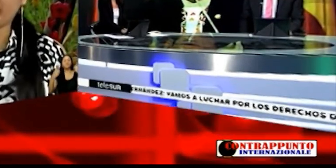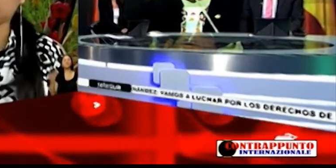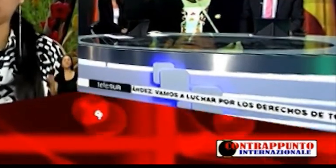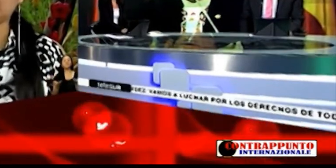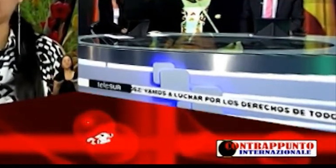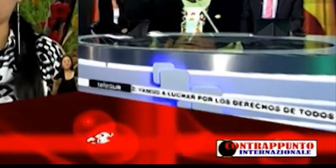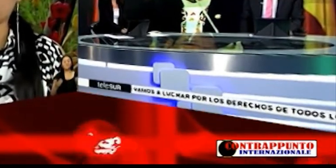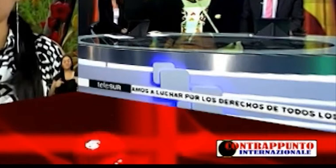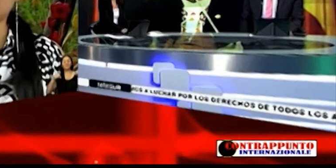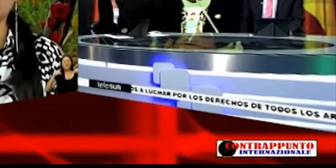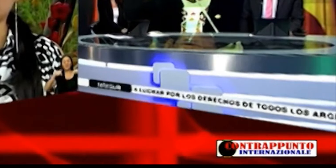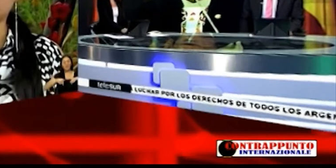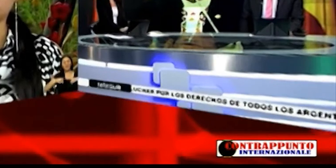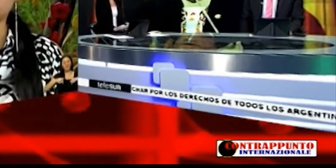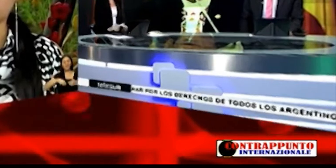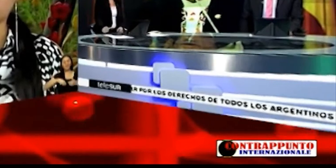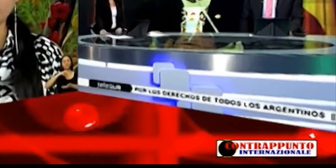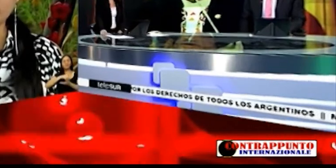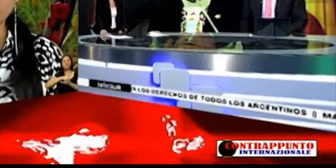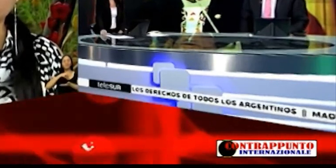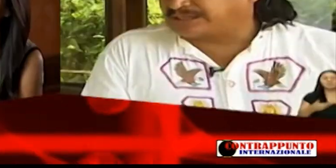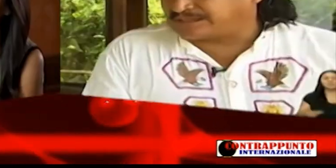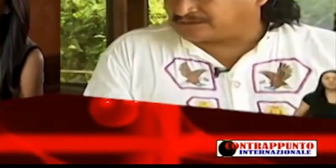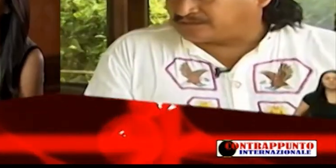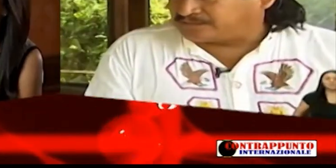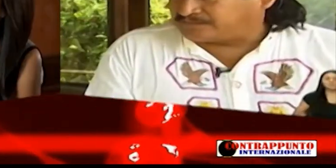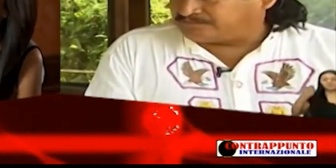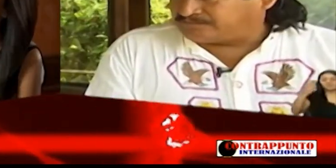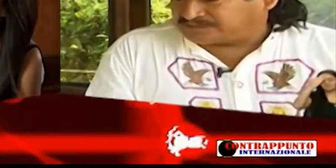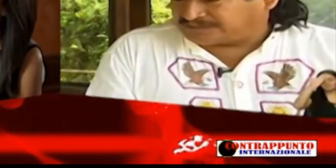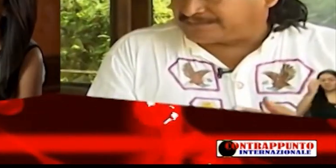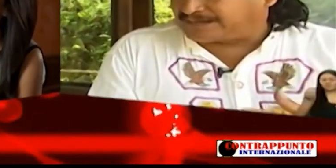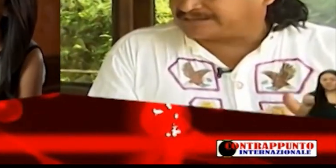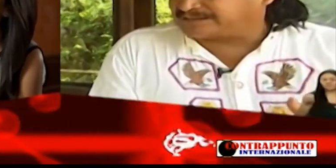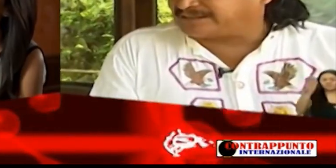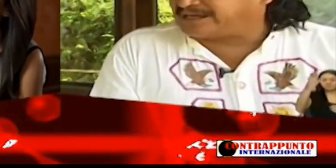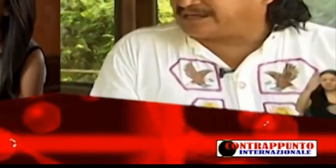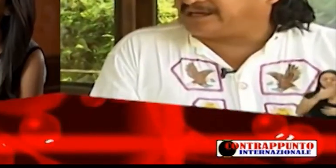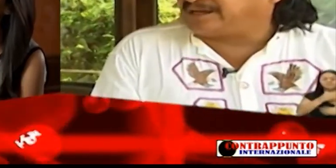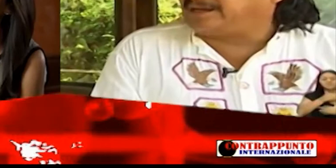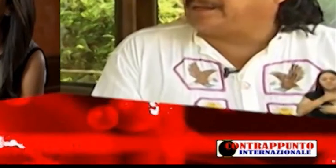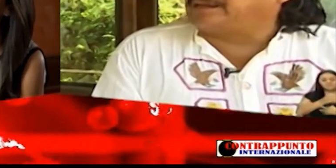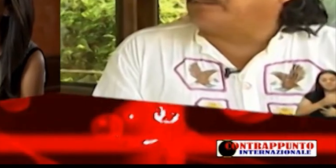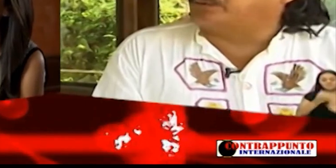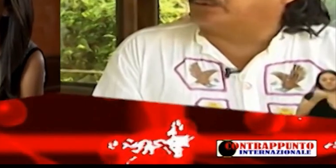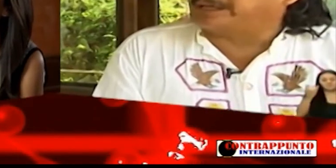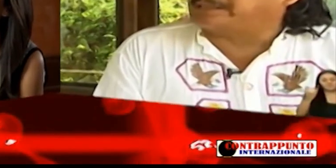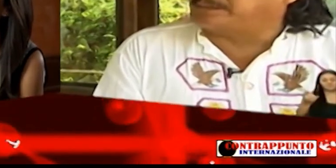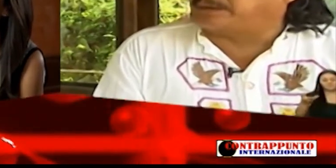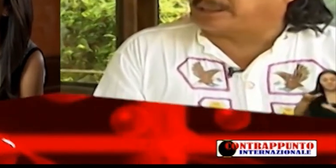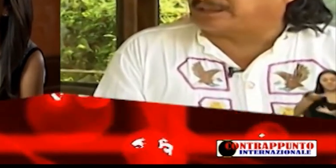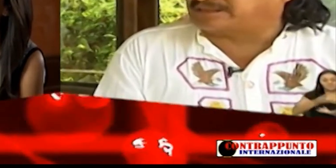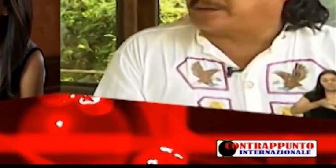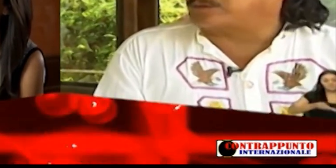negativi. Alcuni dicono che è così filoimperialista al punto che alcuni membri di questo